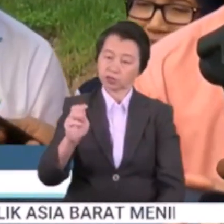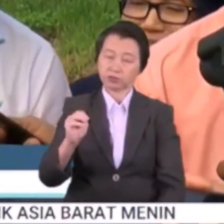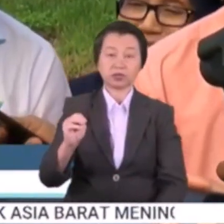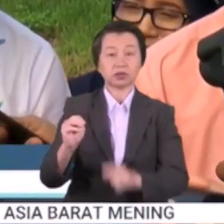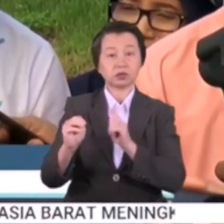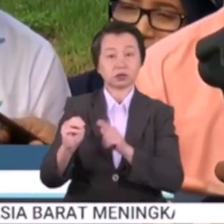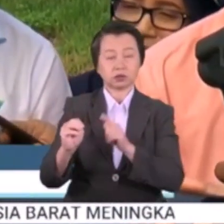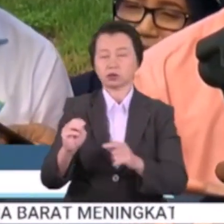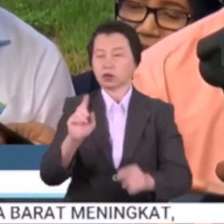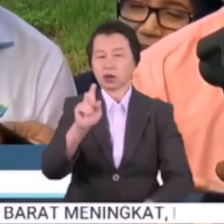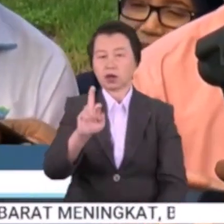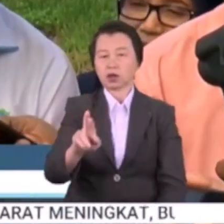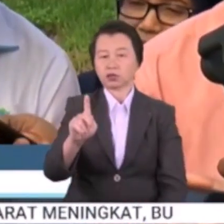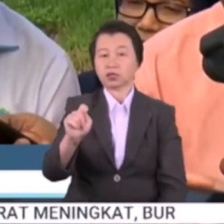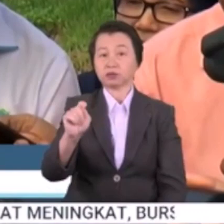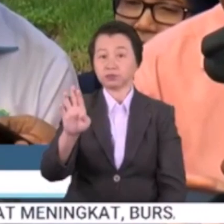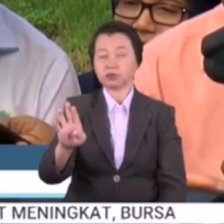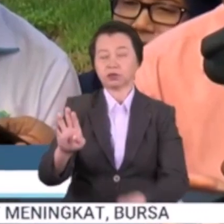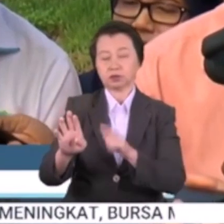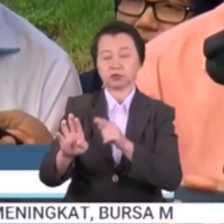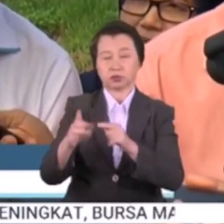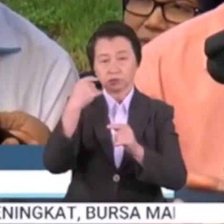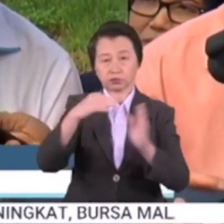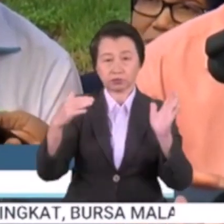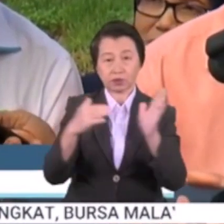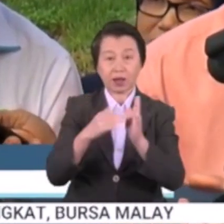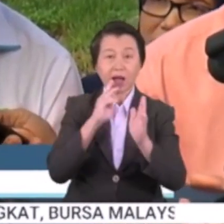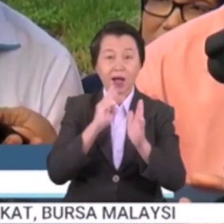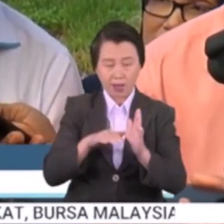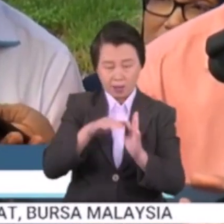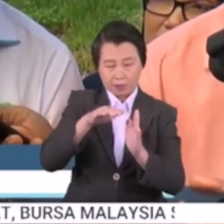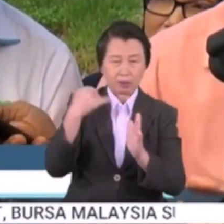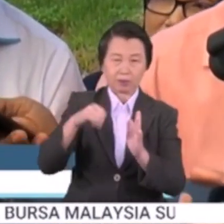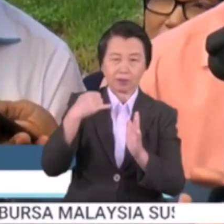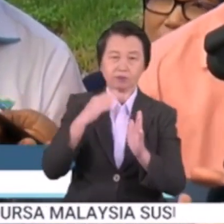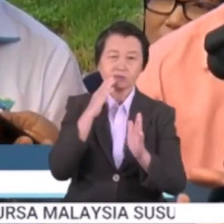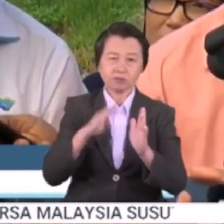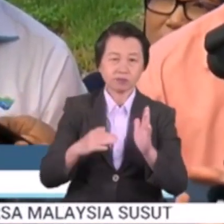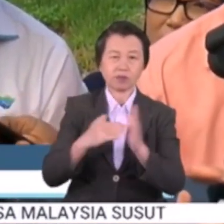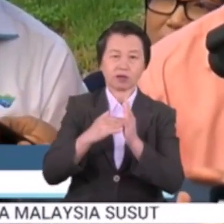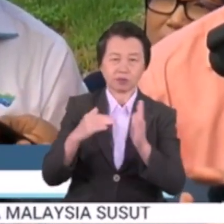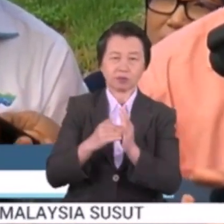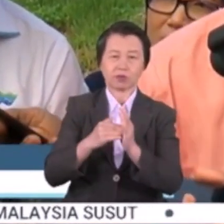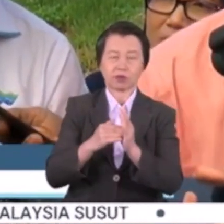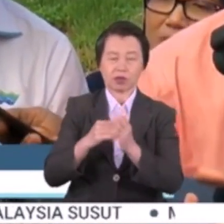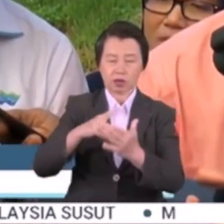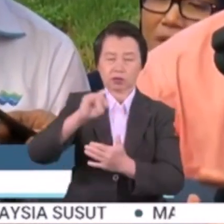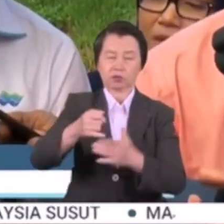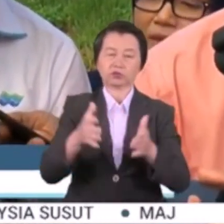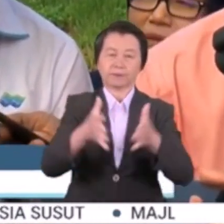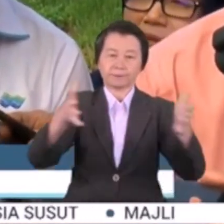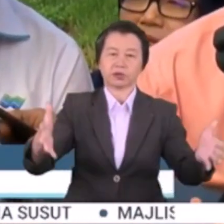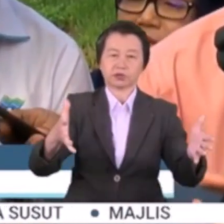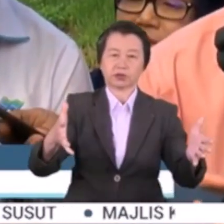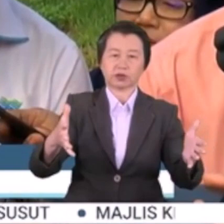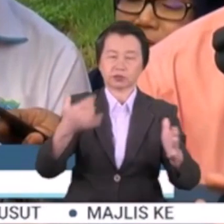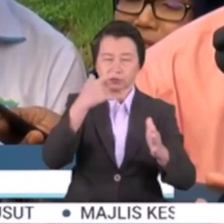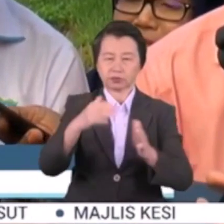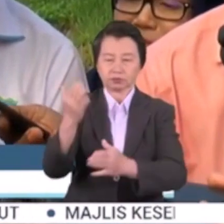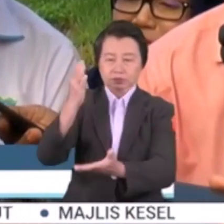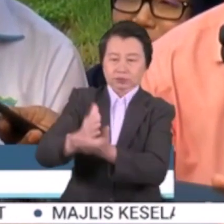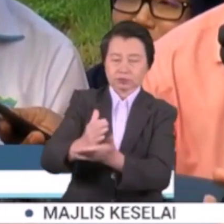banjir yang ada di negeri sembilan totalnya ialah rm00 juta ini projek-projek besarlah yang tempatan banjir